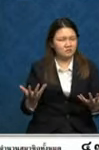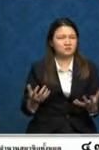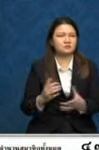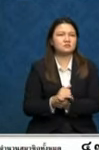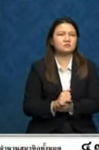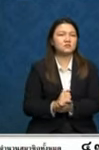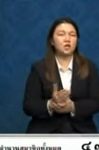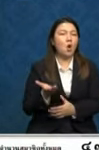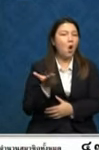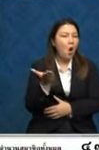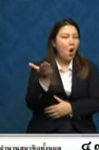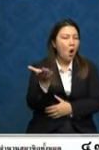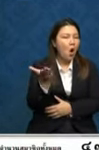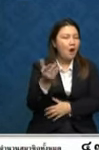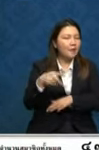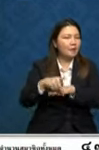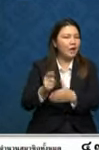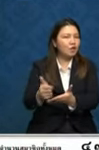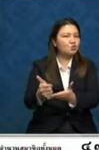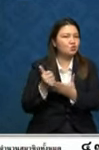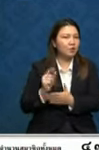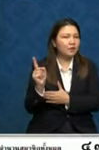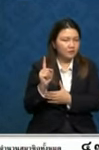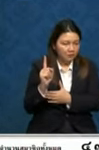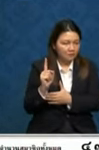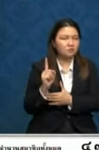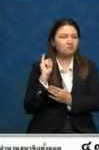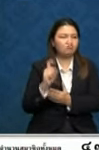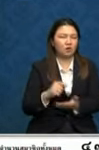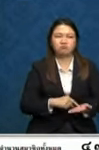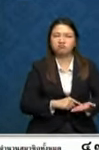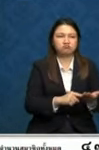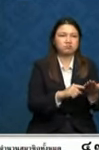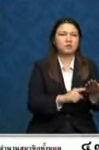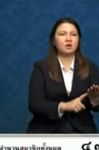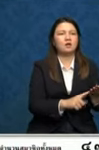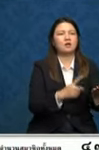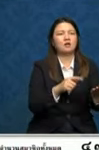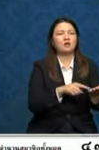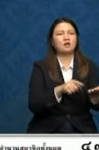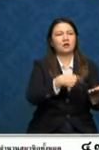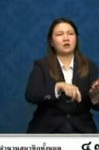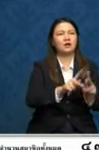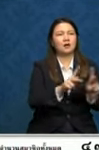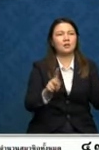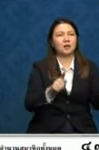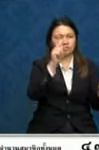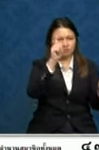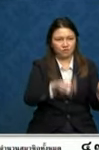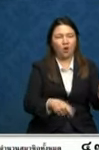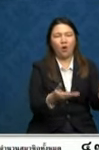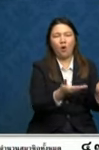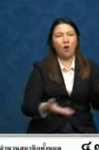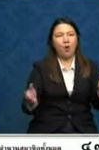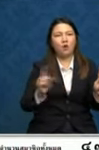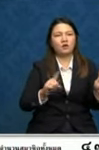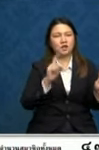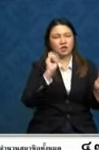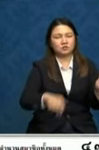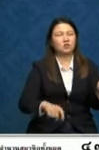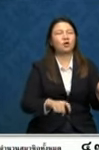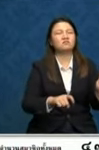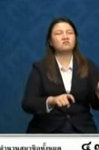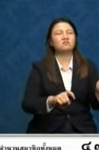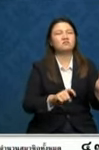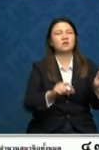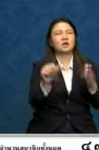ช่วยนะครับพิจารณาแล้วก็ส่งยังไปคณะกรรมการหลายท่านที่มีส่วนเกี่ยวข้องว่าเราจะต้องใช้งบประมาณ